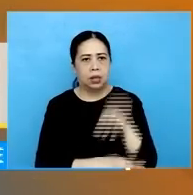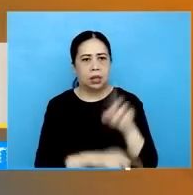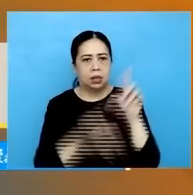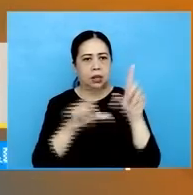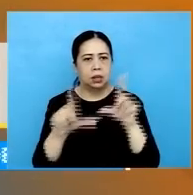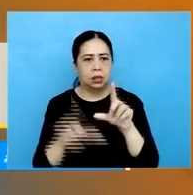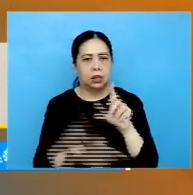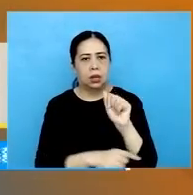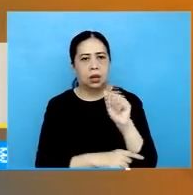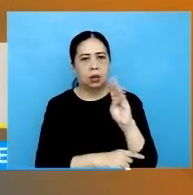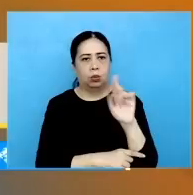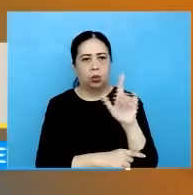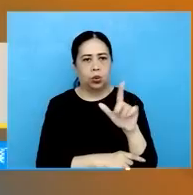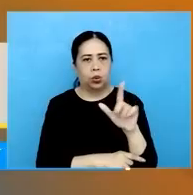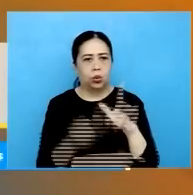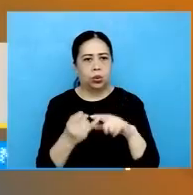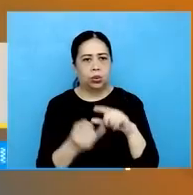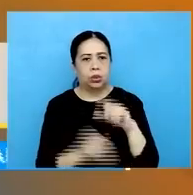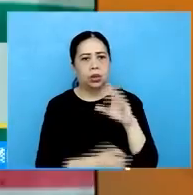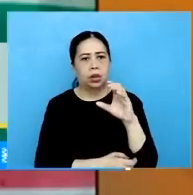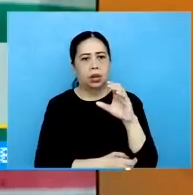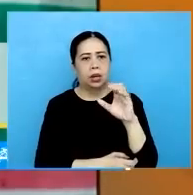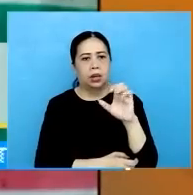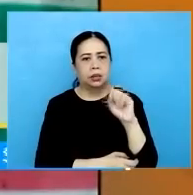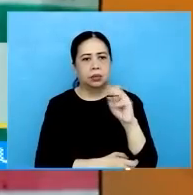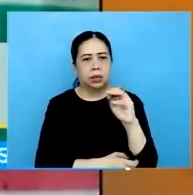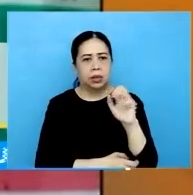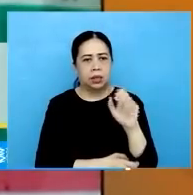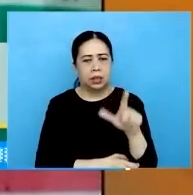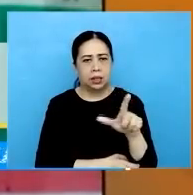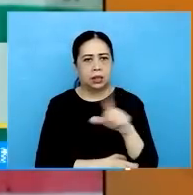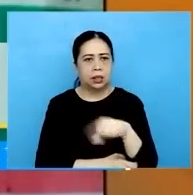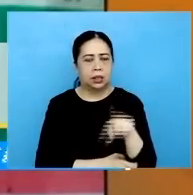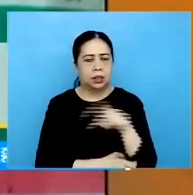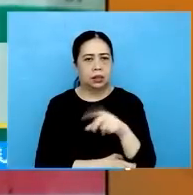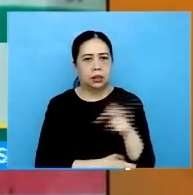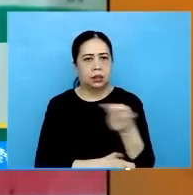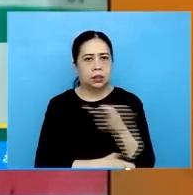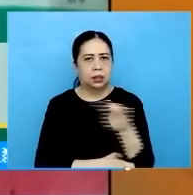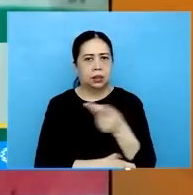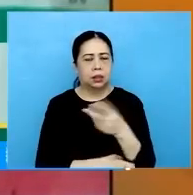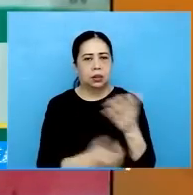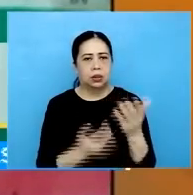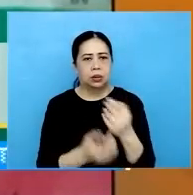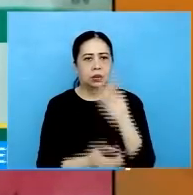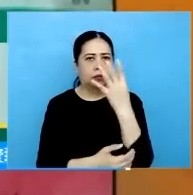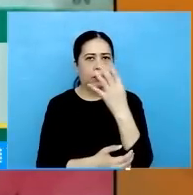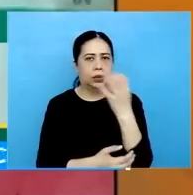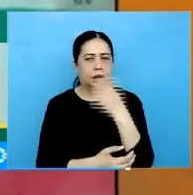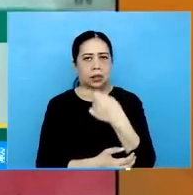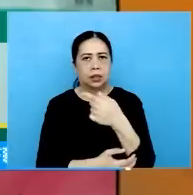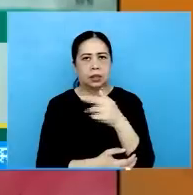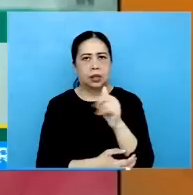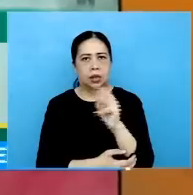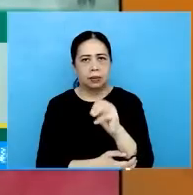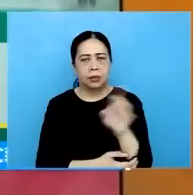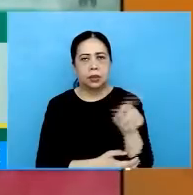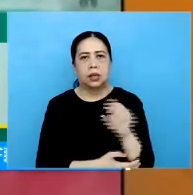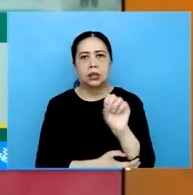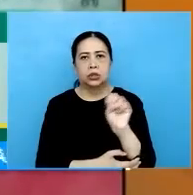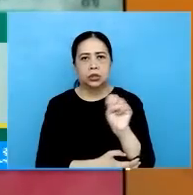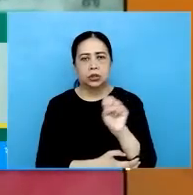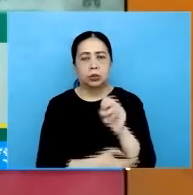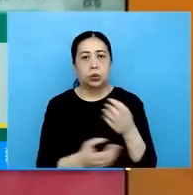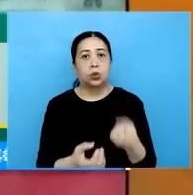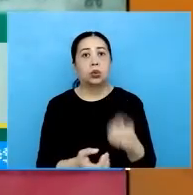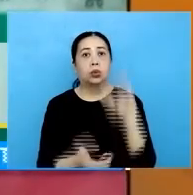Abul Panandiga at Kayronisa Ismail. Nakuha mula sa mga suspect ang nasa 400 gramo ng hinihinalang shabu na may street